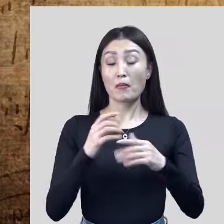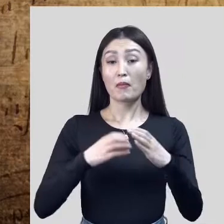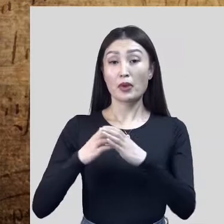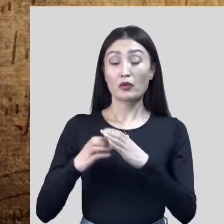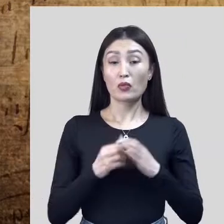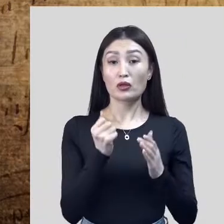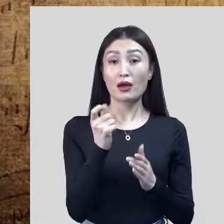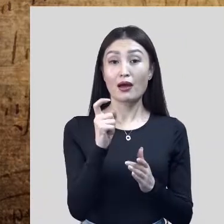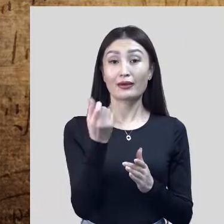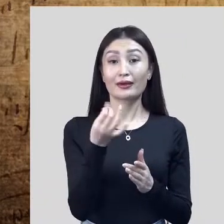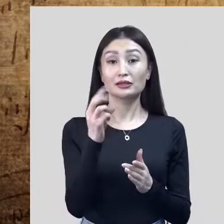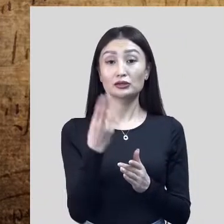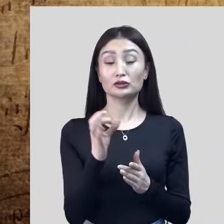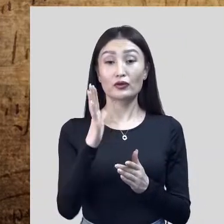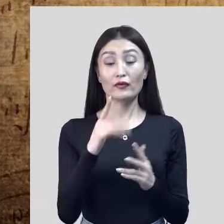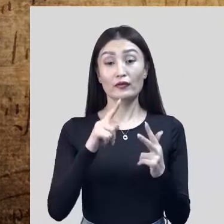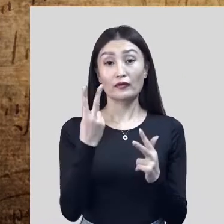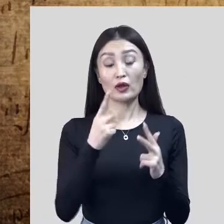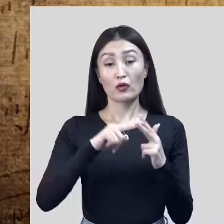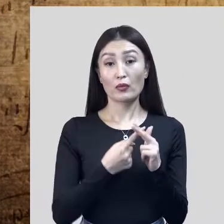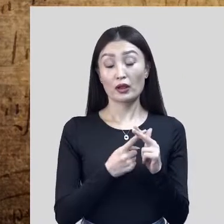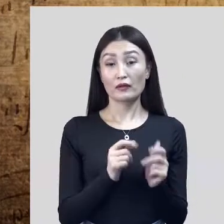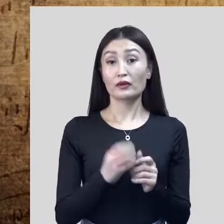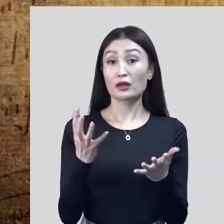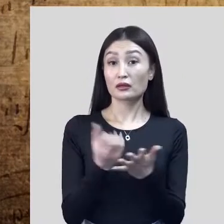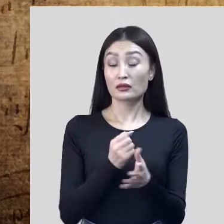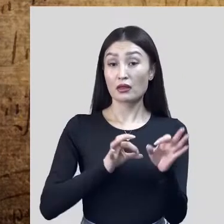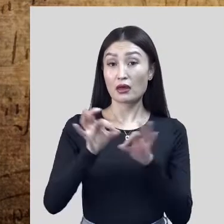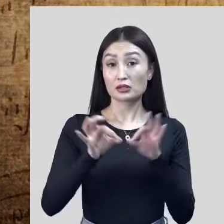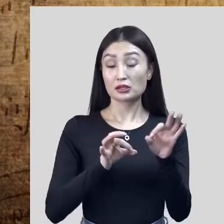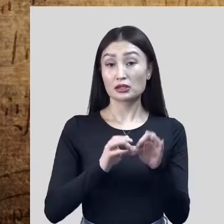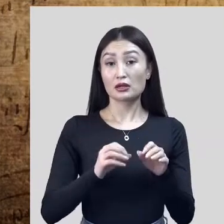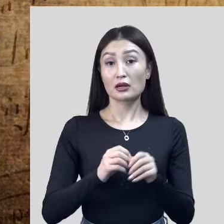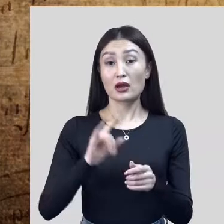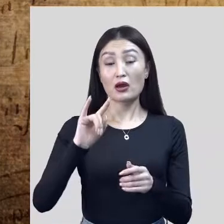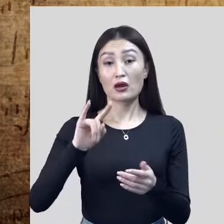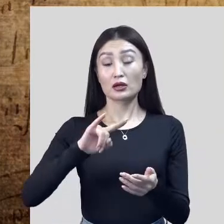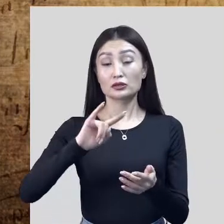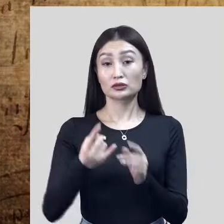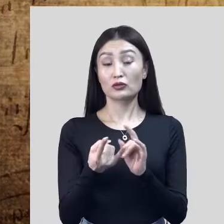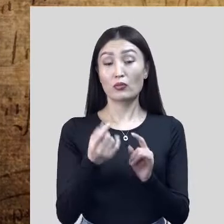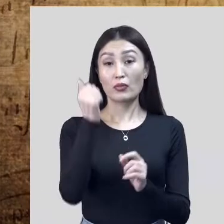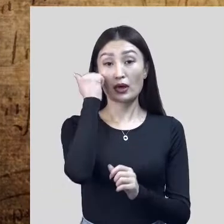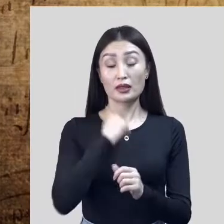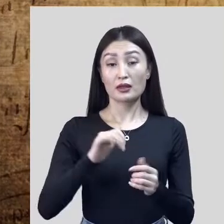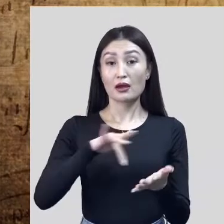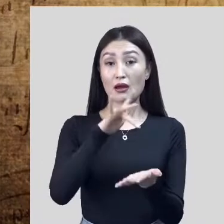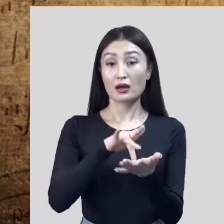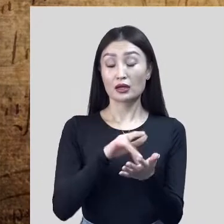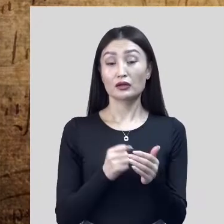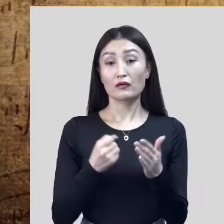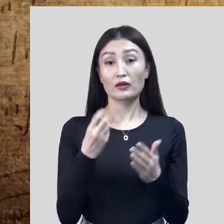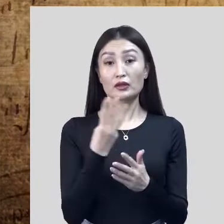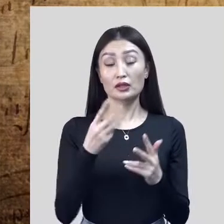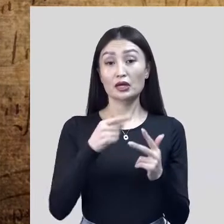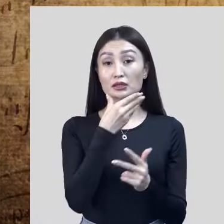или микенцев. Во второй половине 19 века археологи нашли на Крите развалины городов 3-2 тысячелетия до